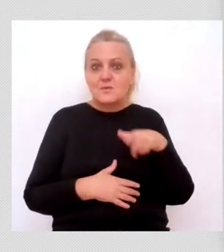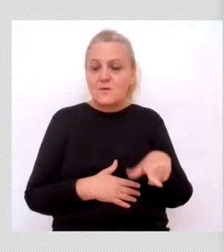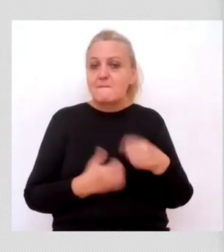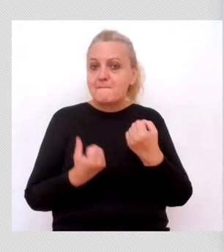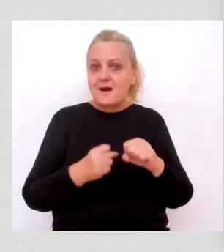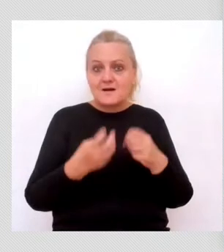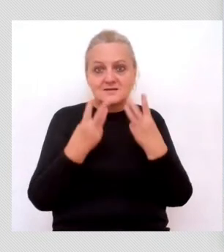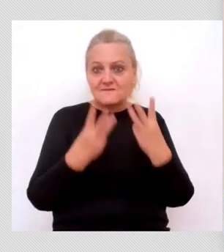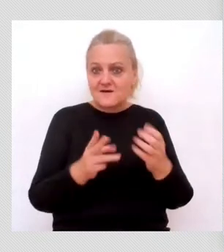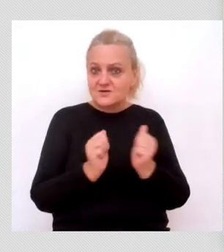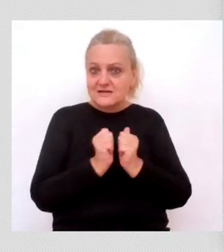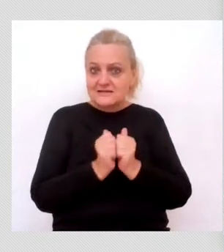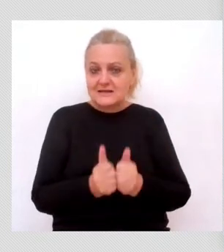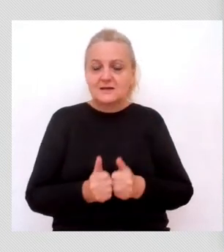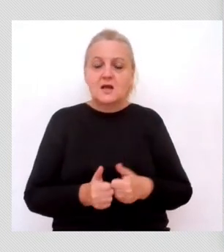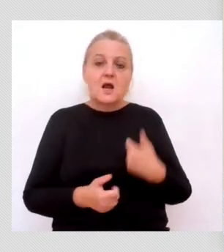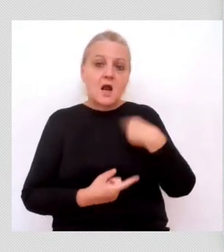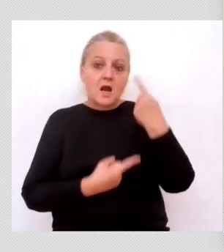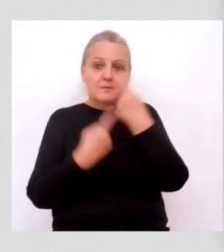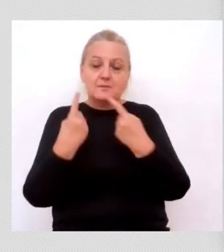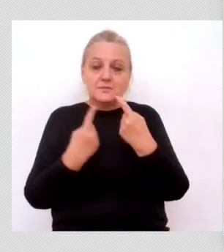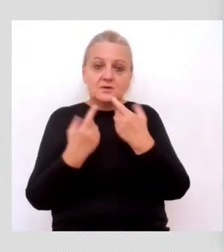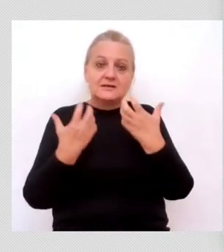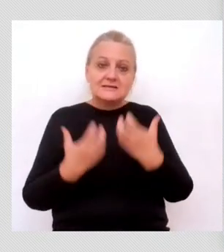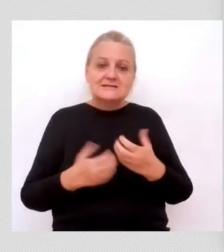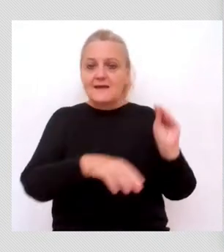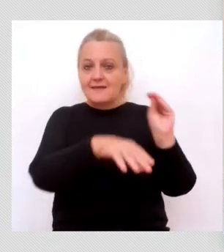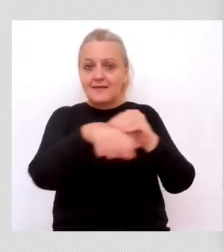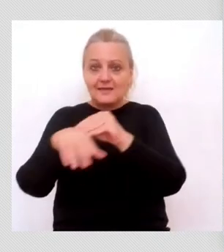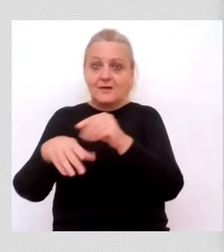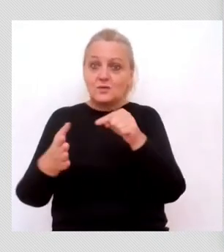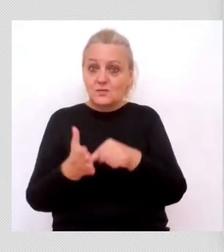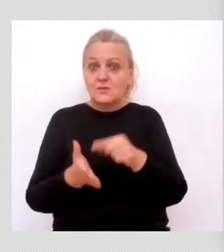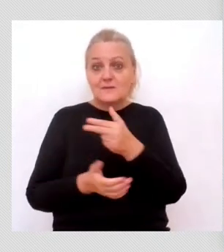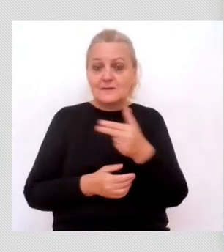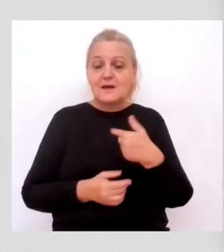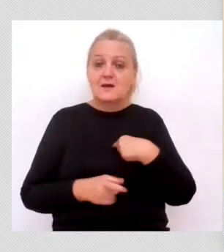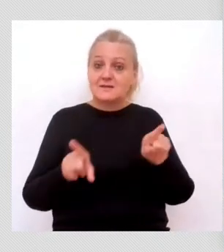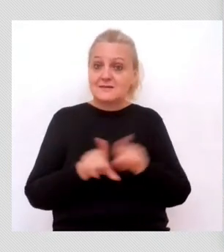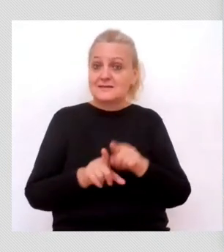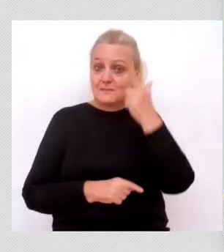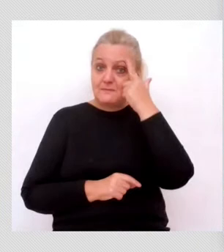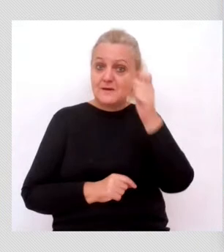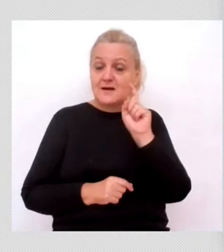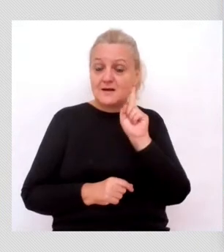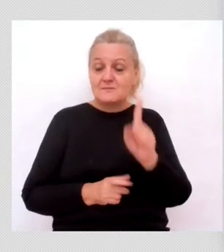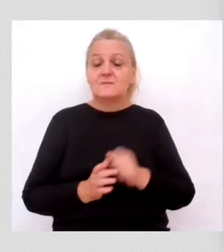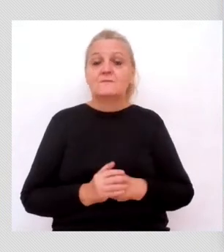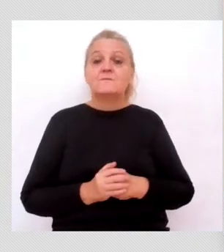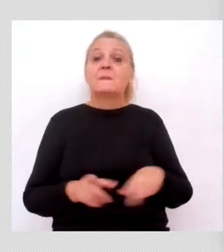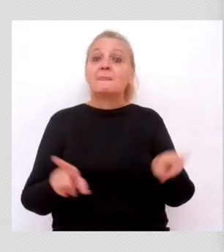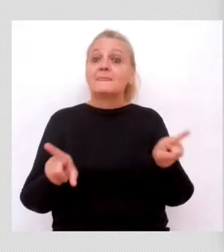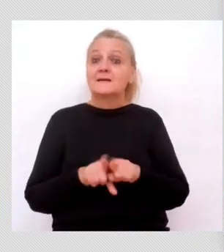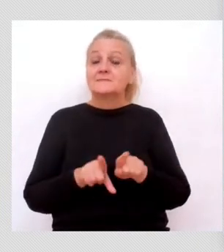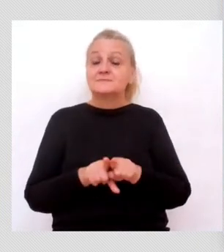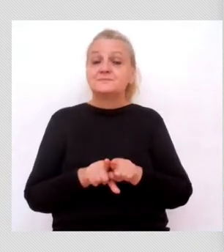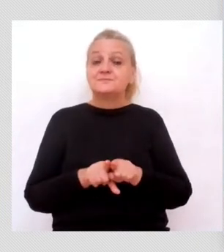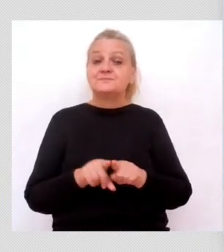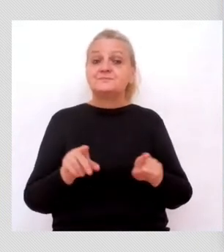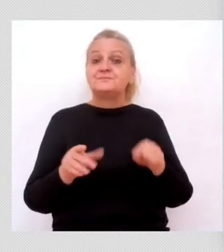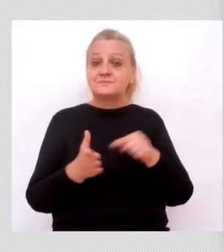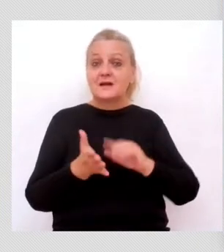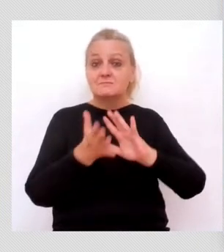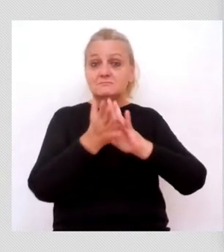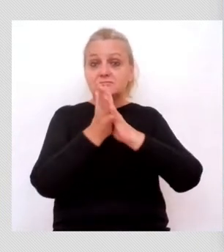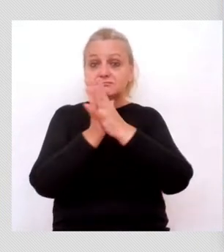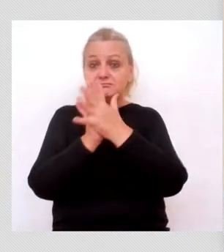ważną rolę. Więc myślę, chciałbym się jakoś upomnieć trochę o to, żebyśmy też pamiętali o tym, że również przez te przemiany nie da